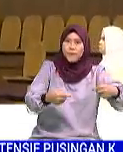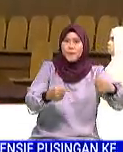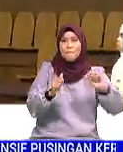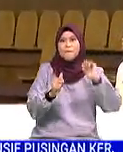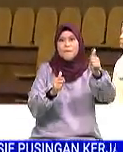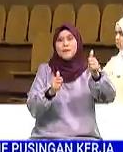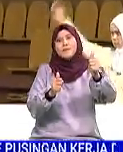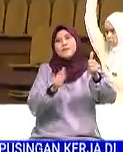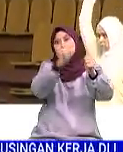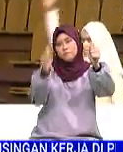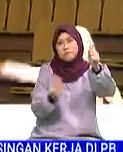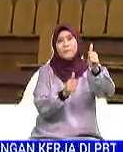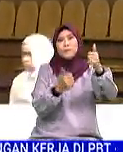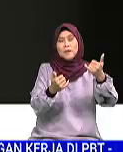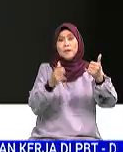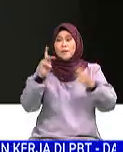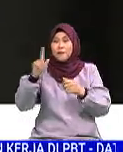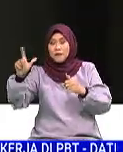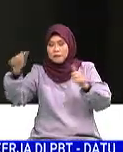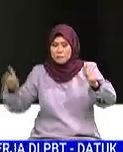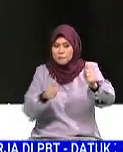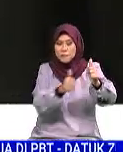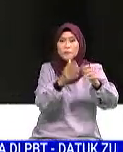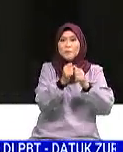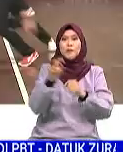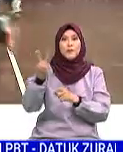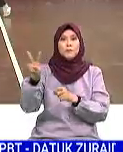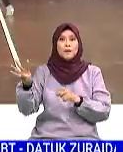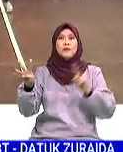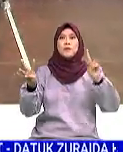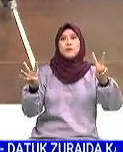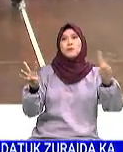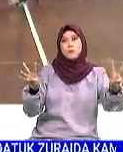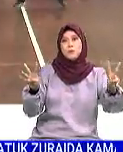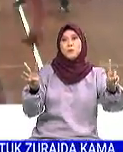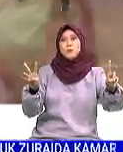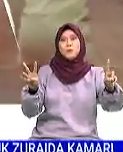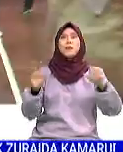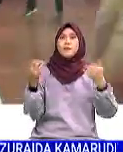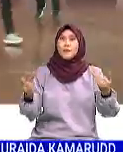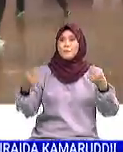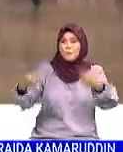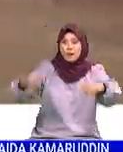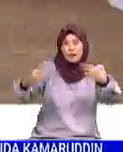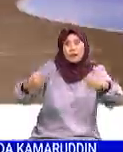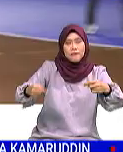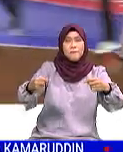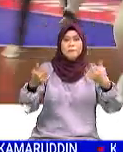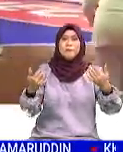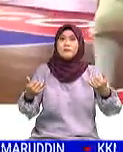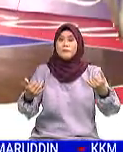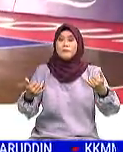pada satu ketika sebelum dikejar Kuala Lumpur 24-21. Perlawanan bagaimanapun menjadi lebih